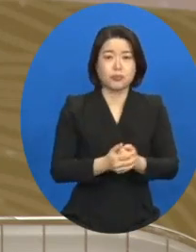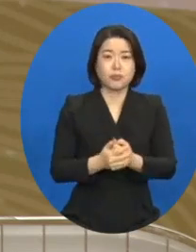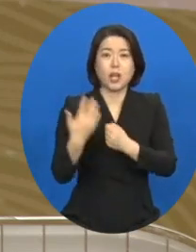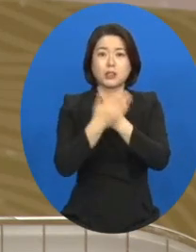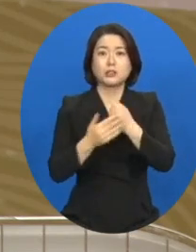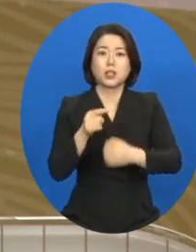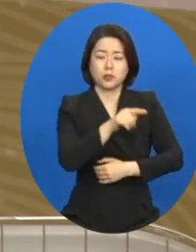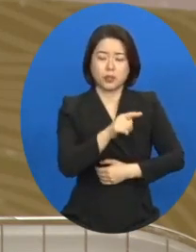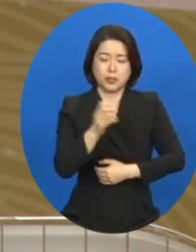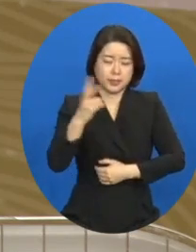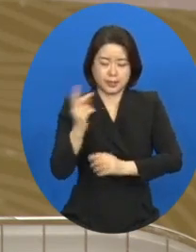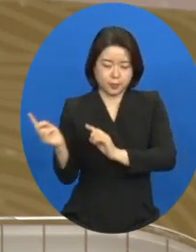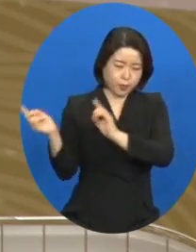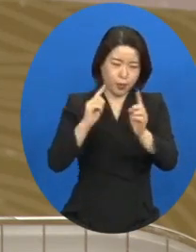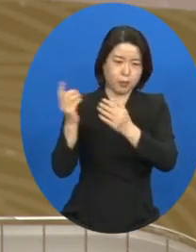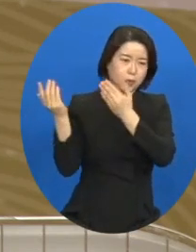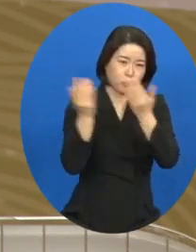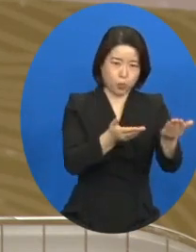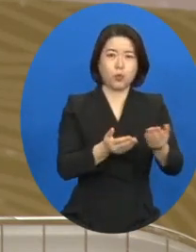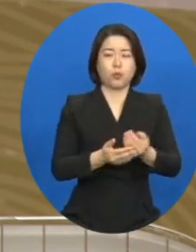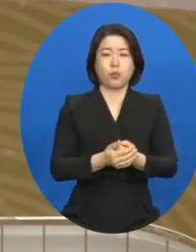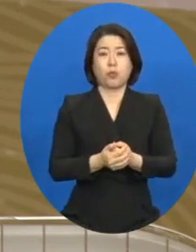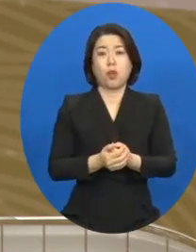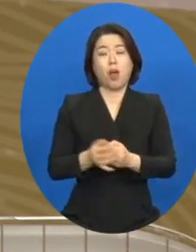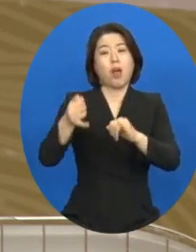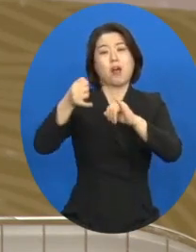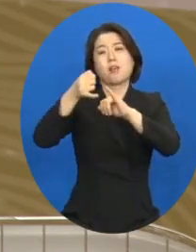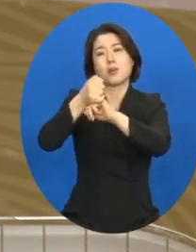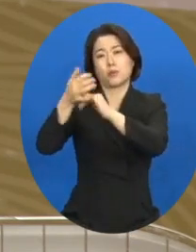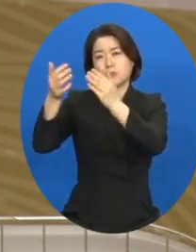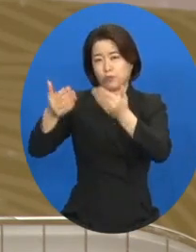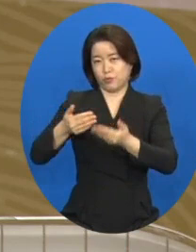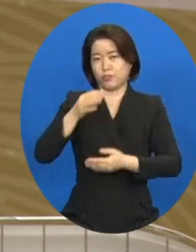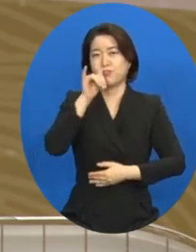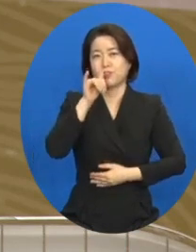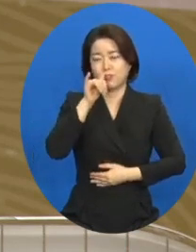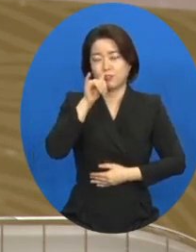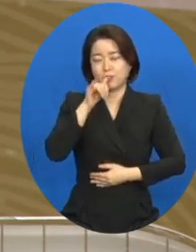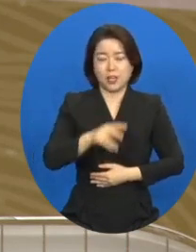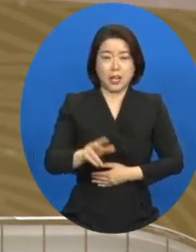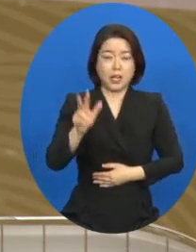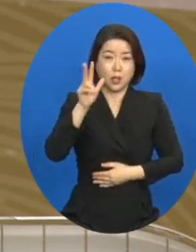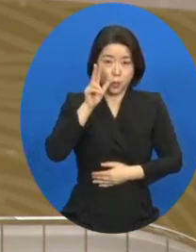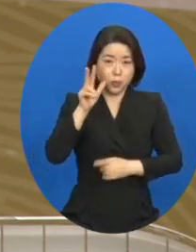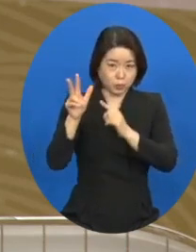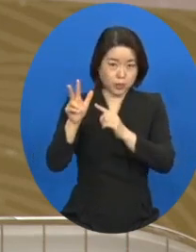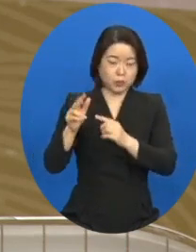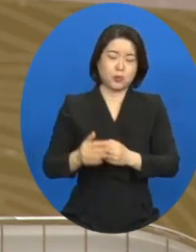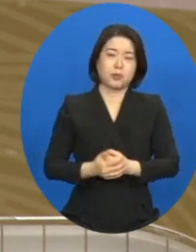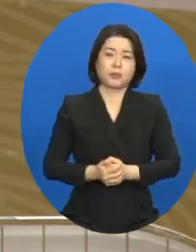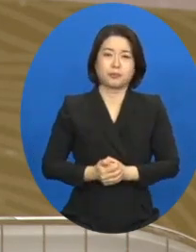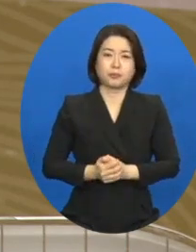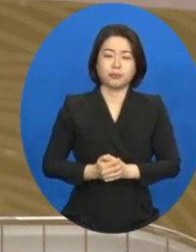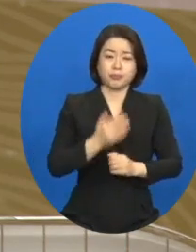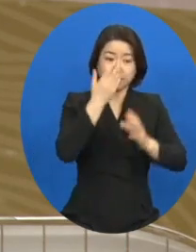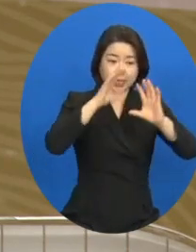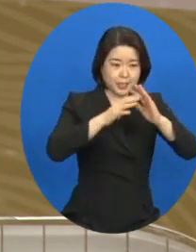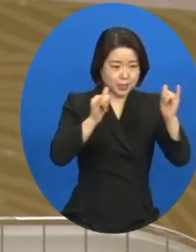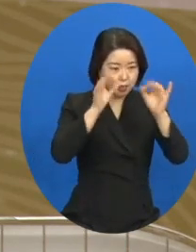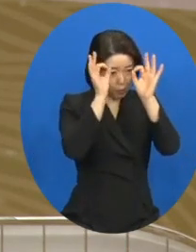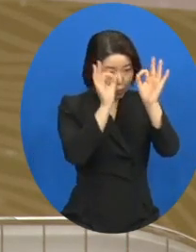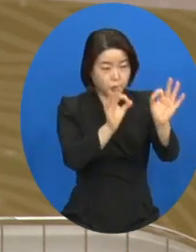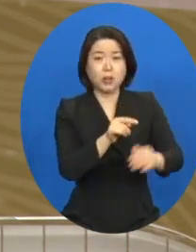너희들을 다시 회복시켜 주시겠다. 그 약속을 하신 거예요. 여호수아도 이스라엘 백성들을